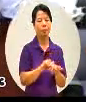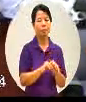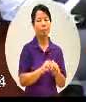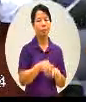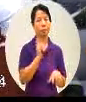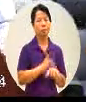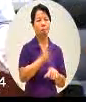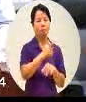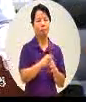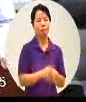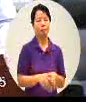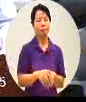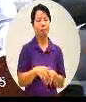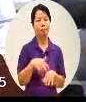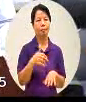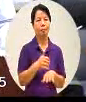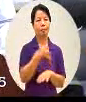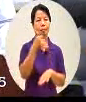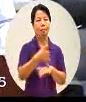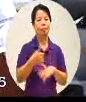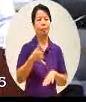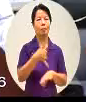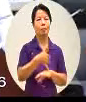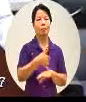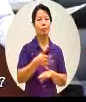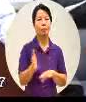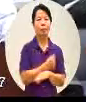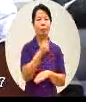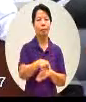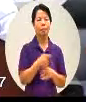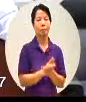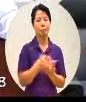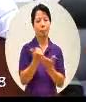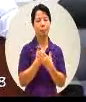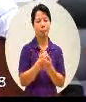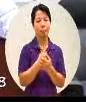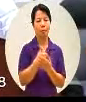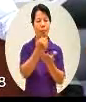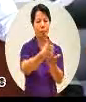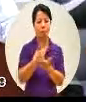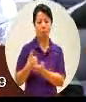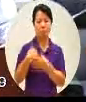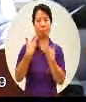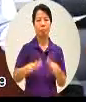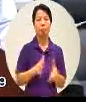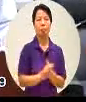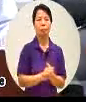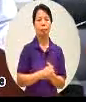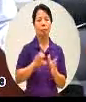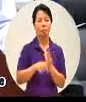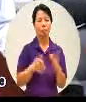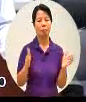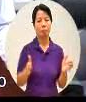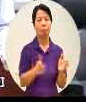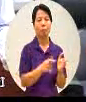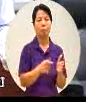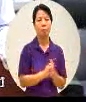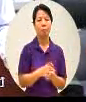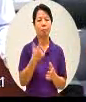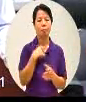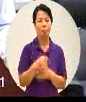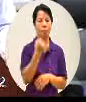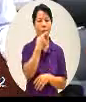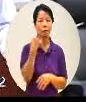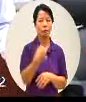个苍蝇来做资讯人员。啊，伊就请这堆人了。一段时间过，这个高兄